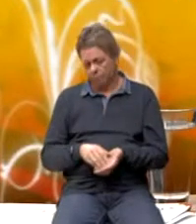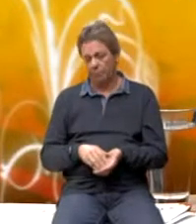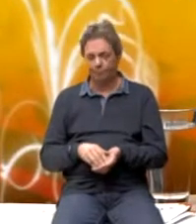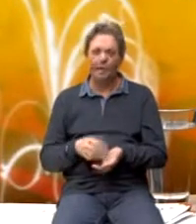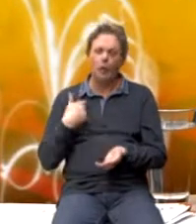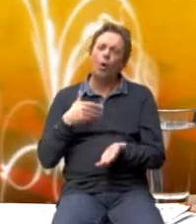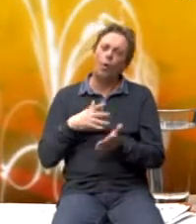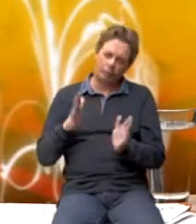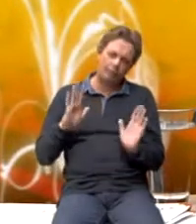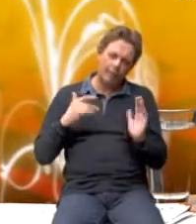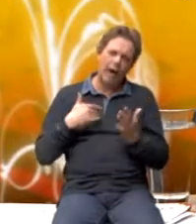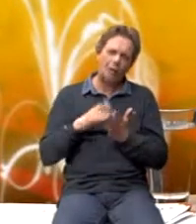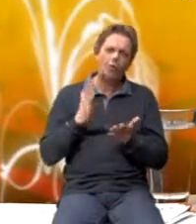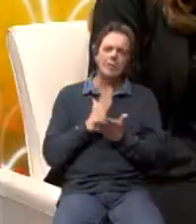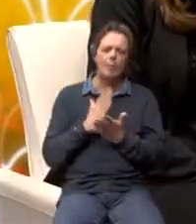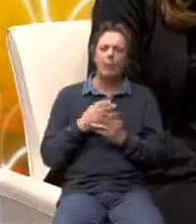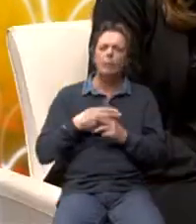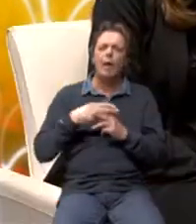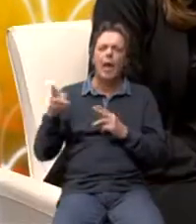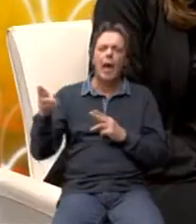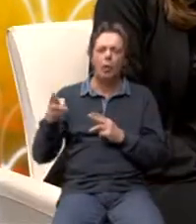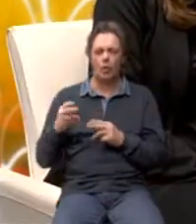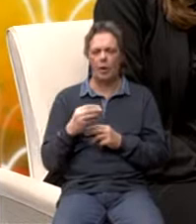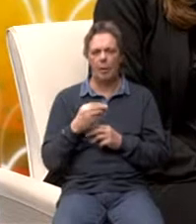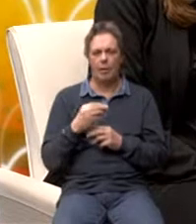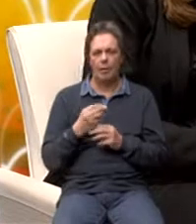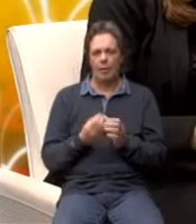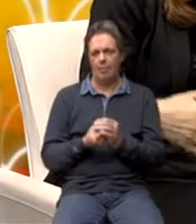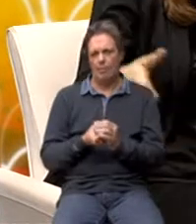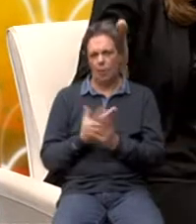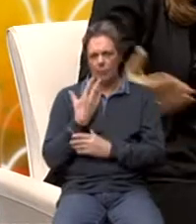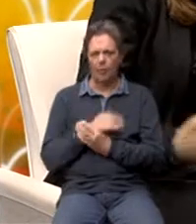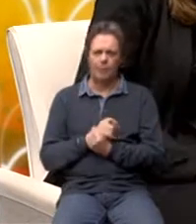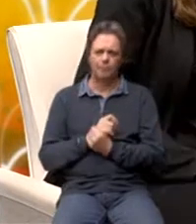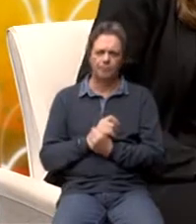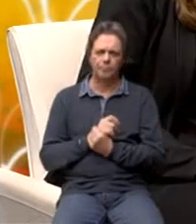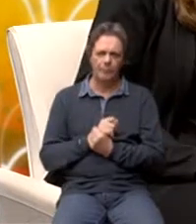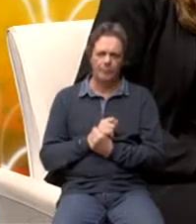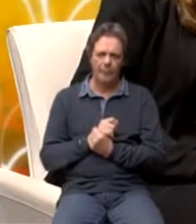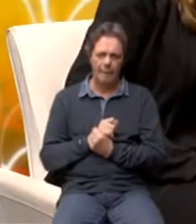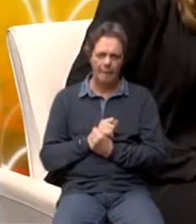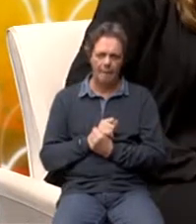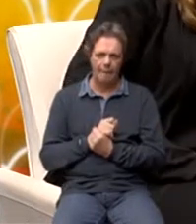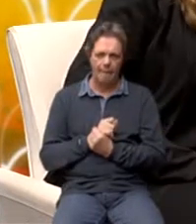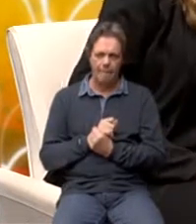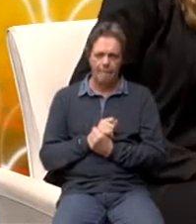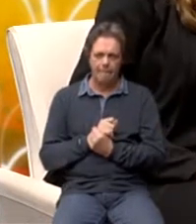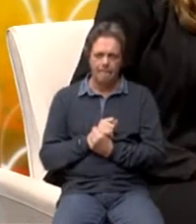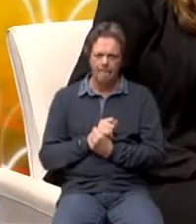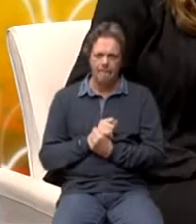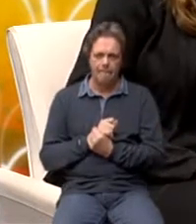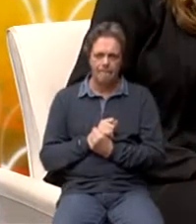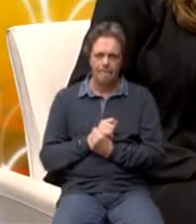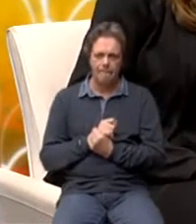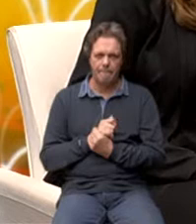eto. Da. Znači, vjeran potrošač, to znaju svi moji mali proizvođači, dugo godina kod kojih... To ću sad jako do ovog gospodina što